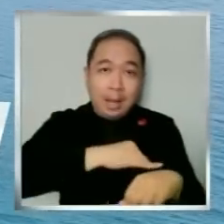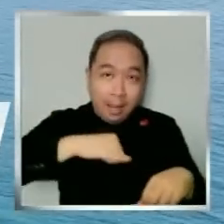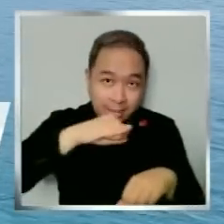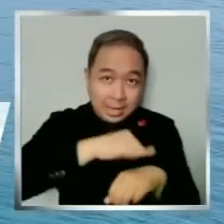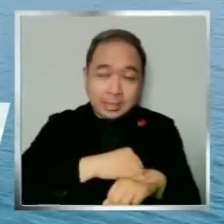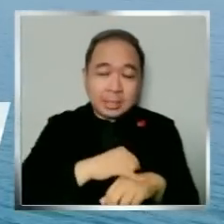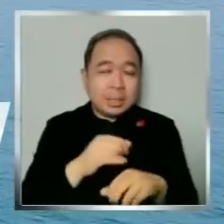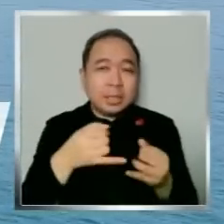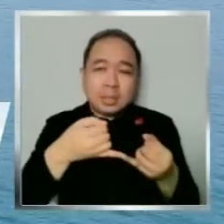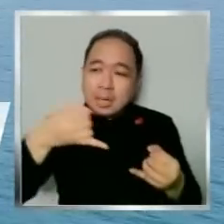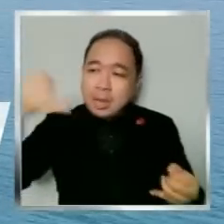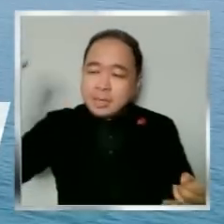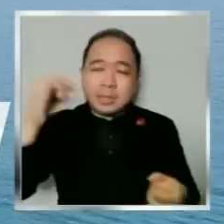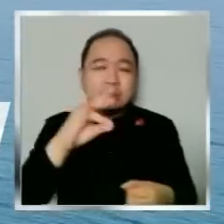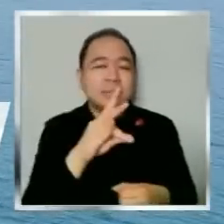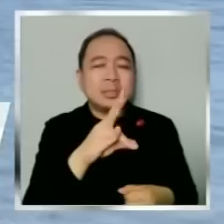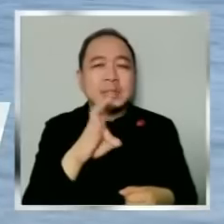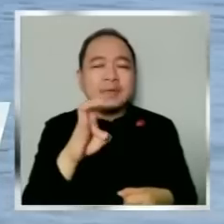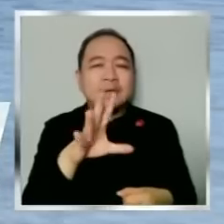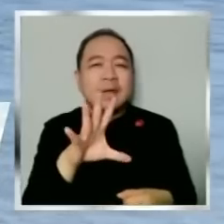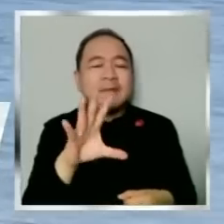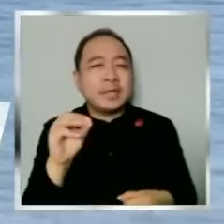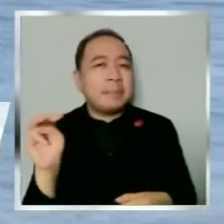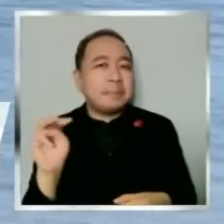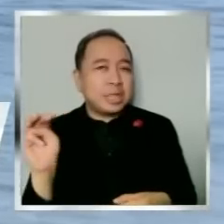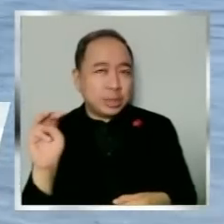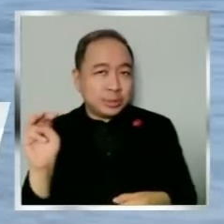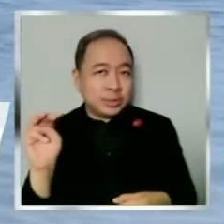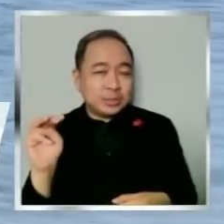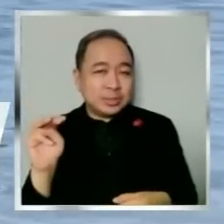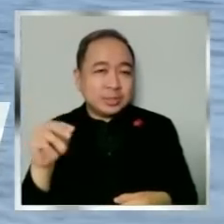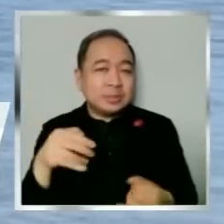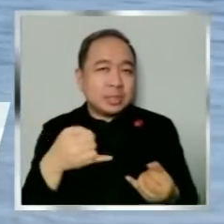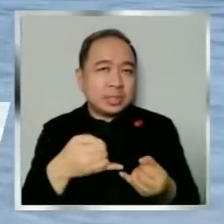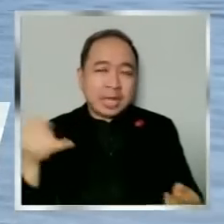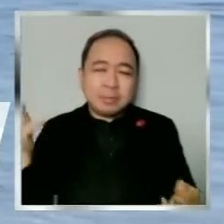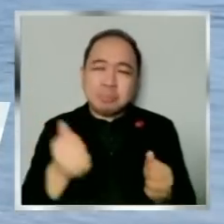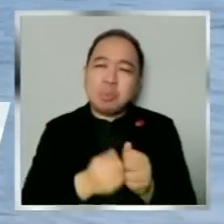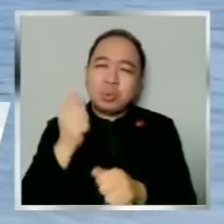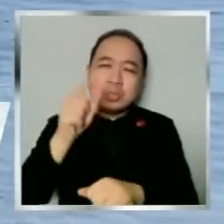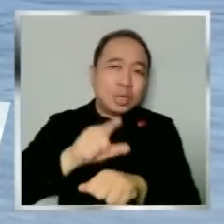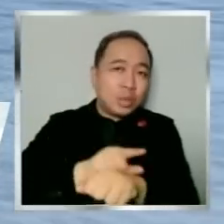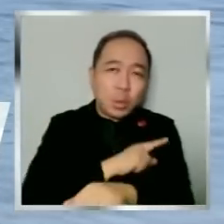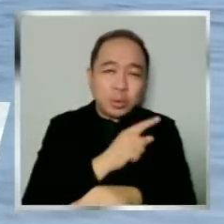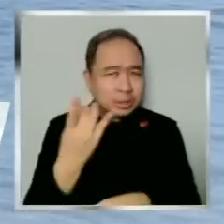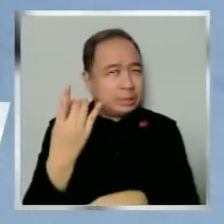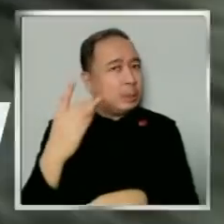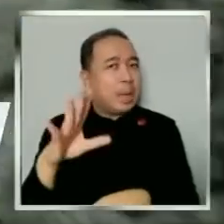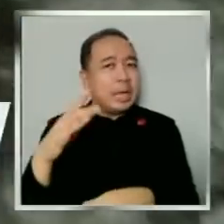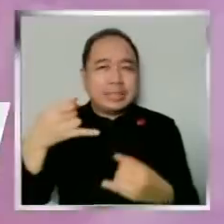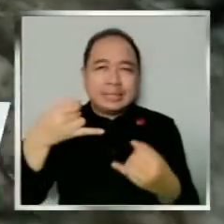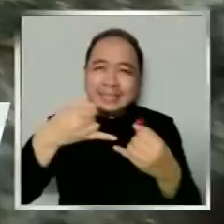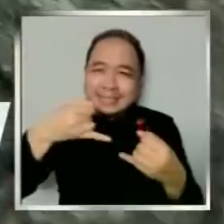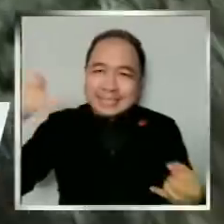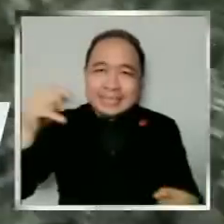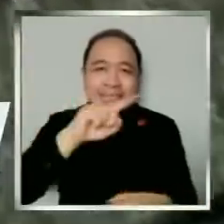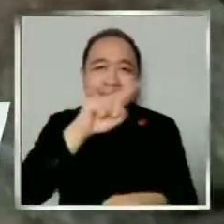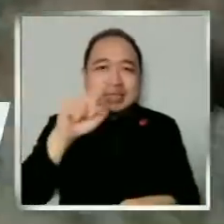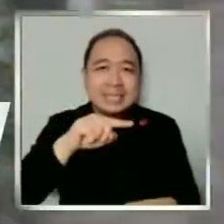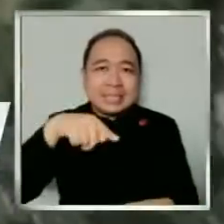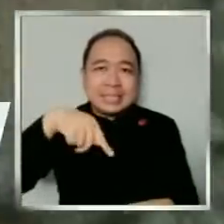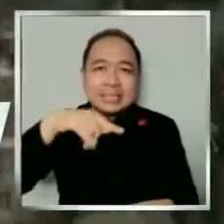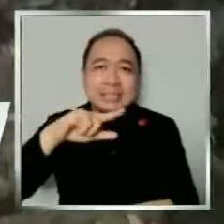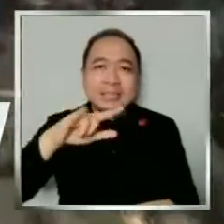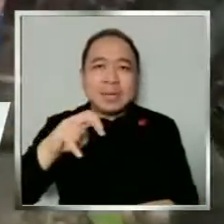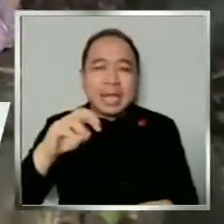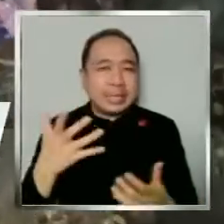750 meters yung cable niya po. So this is the longest and the only zipline here in the region. Pero bago makarating